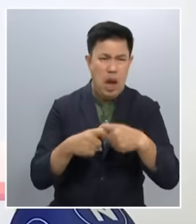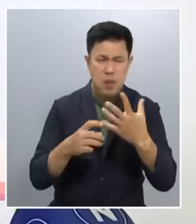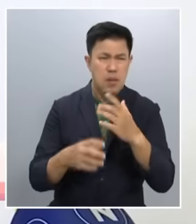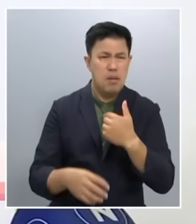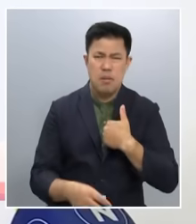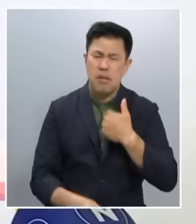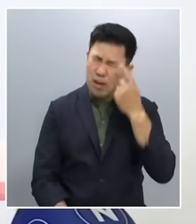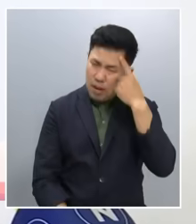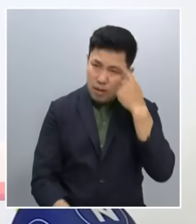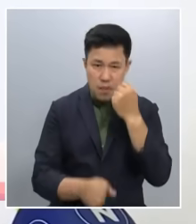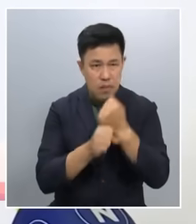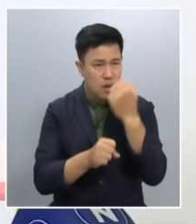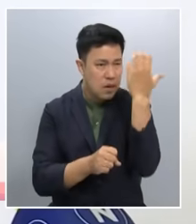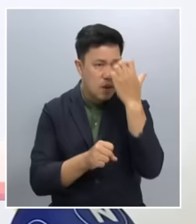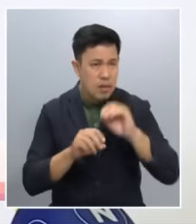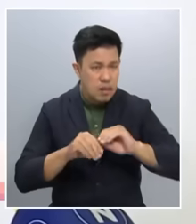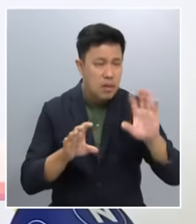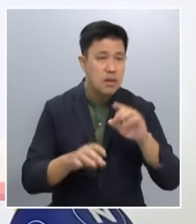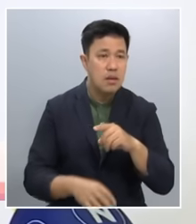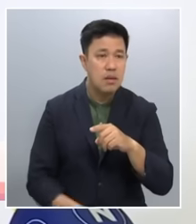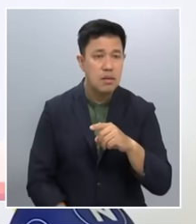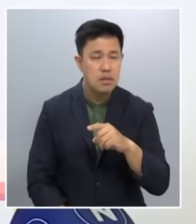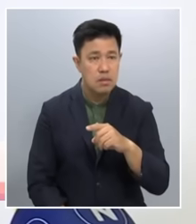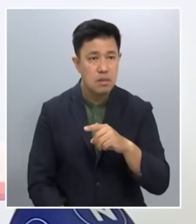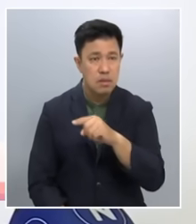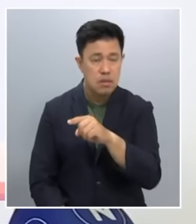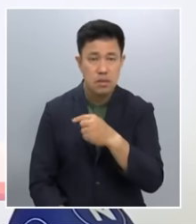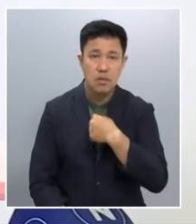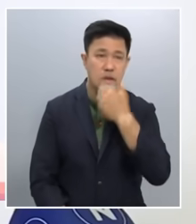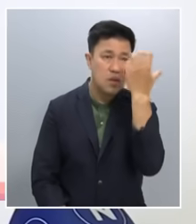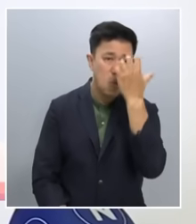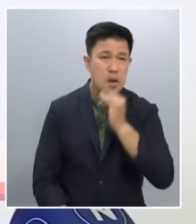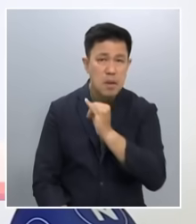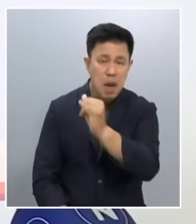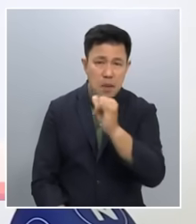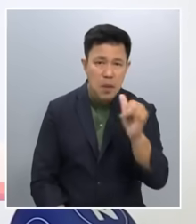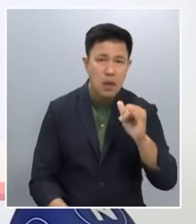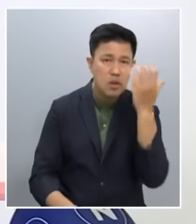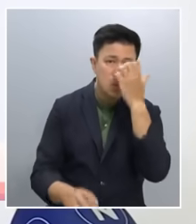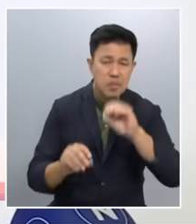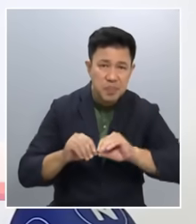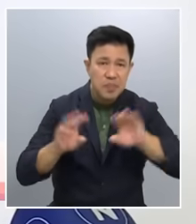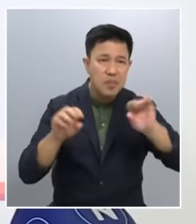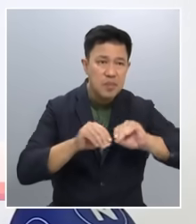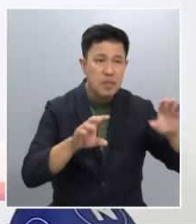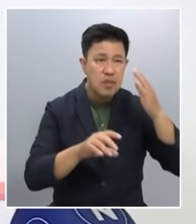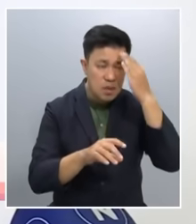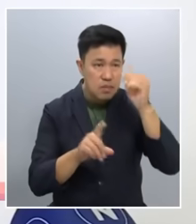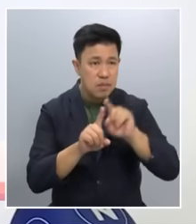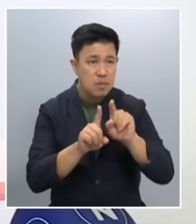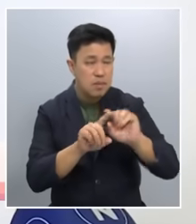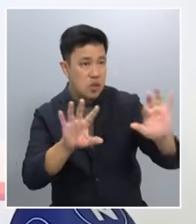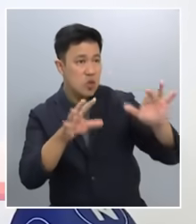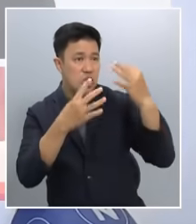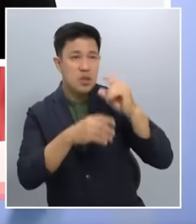แค่ออกรายการอย่างที่พวกเขาบอกมาว่าเขาอะตอนนี้ตะเวนออกรายการอยู่นะเพื่อทำให้ธุรกิ